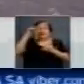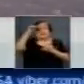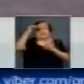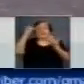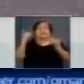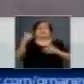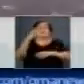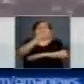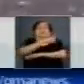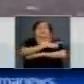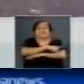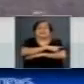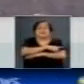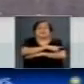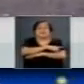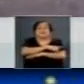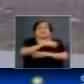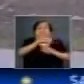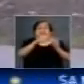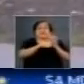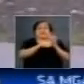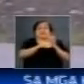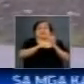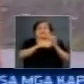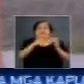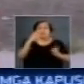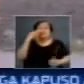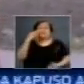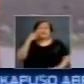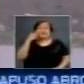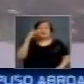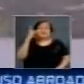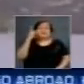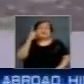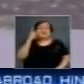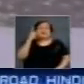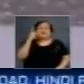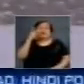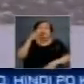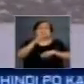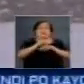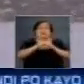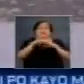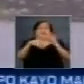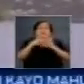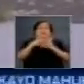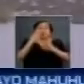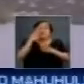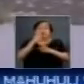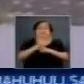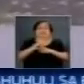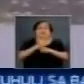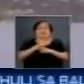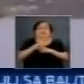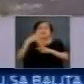sa araw ngayon ng election 2016. Ako si Maki Pulido, mula dito sa Tacloban City, nakatutok